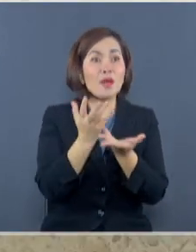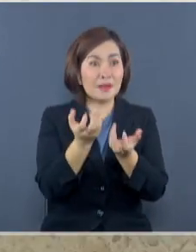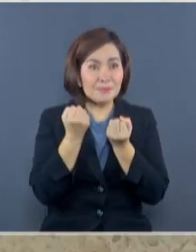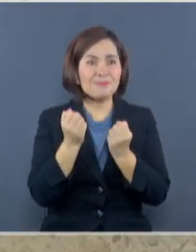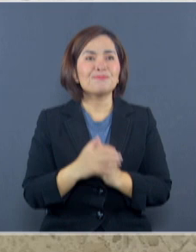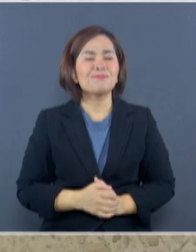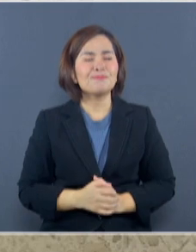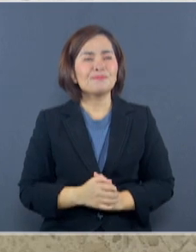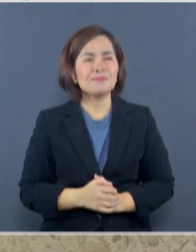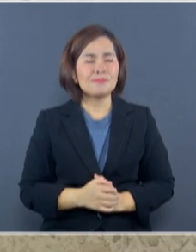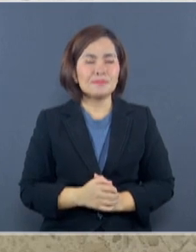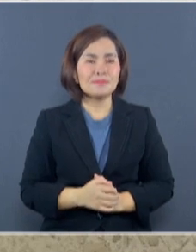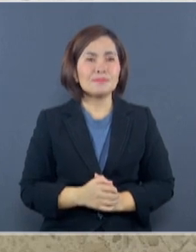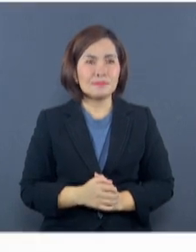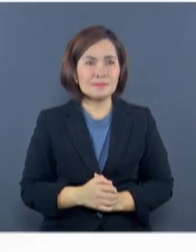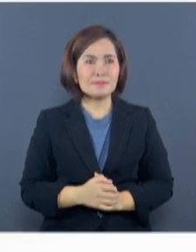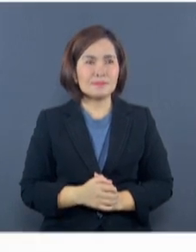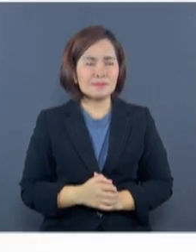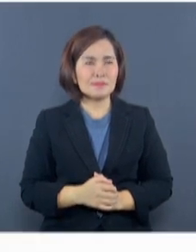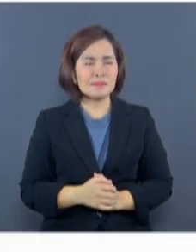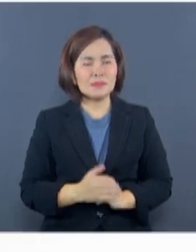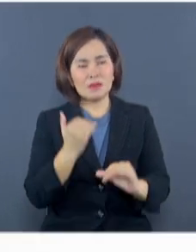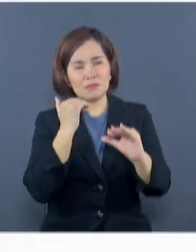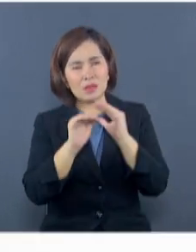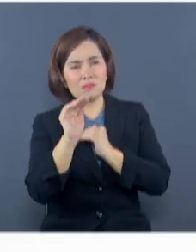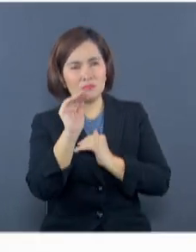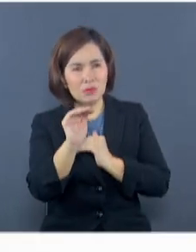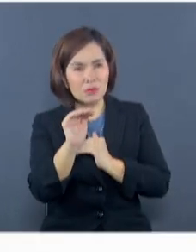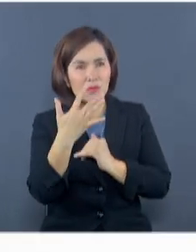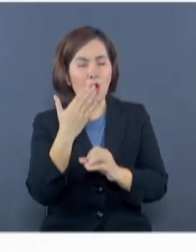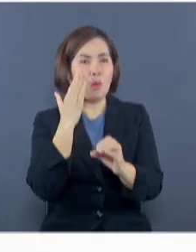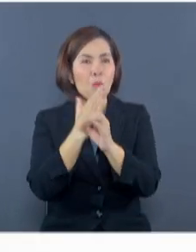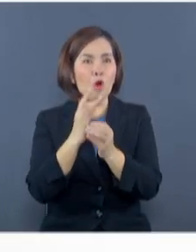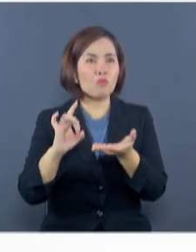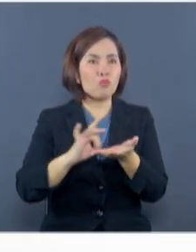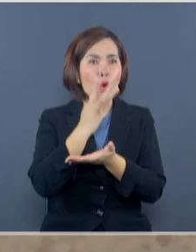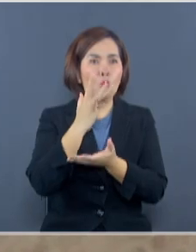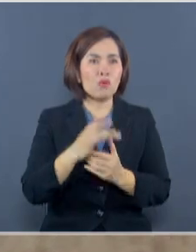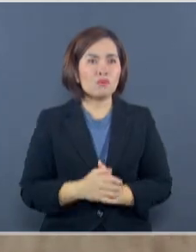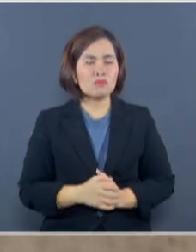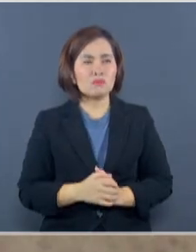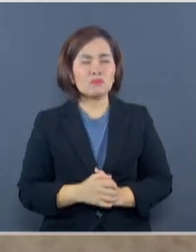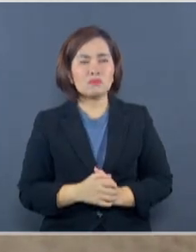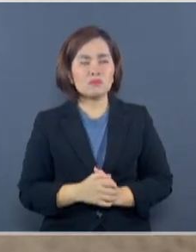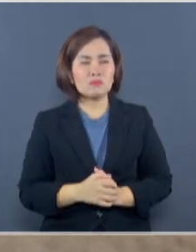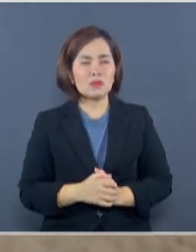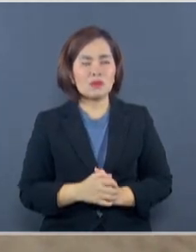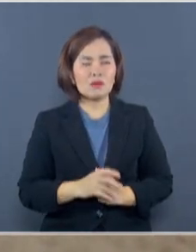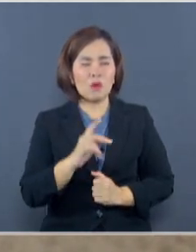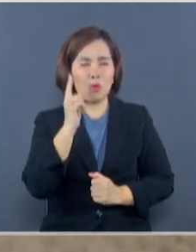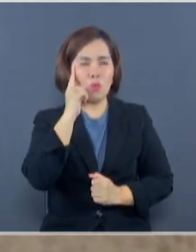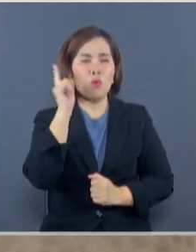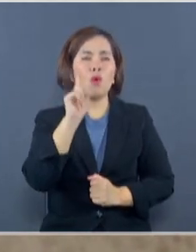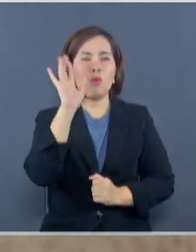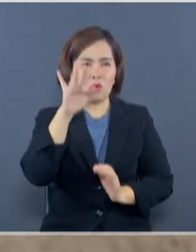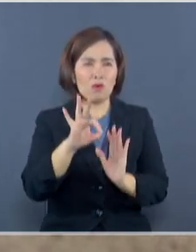างวัลใช่ไหมคะ คร ับ ทีนี้เนี่ยกลายไปว่าพอติดต่อไปปุ๊บบล็อกเธอทุกช่องทางเลยก็เลยมาทราบทีหลังว่าอ้